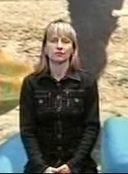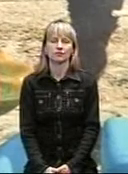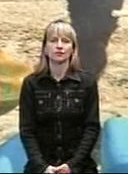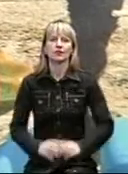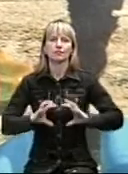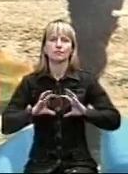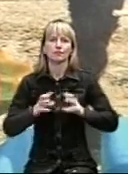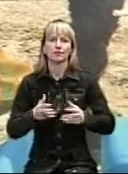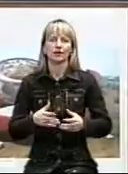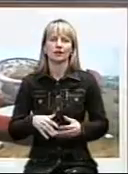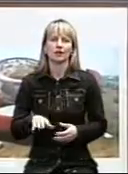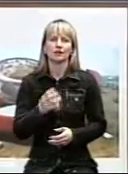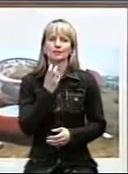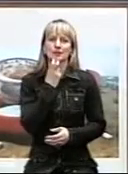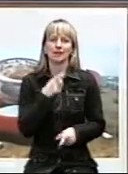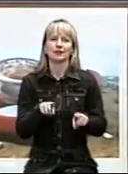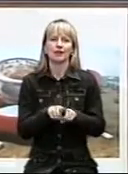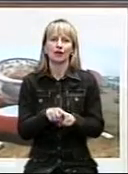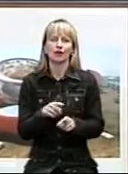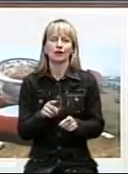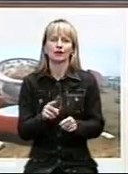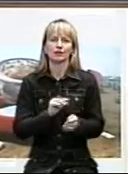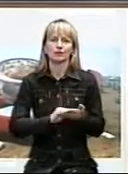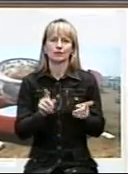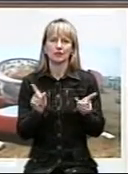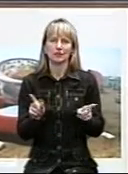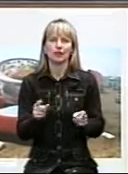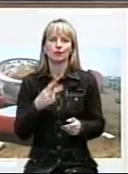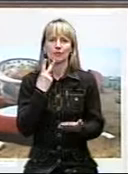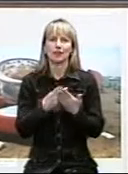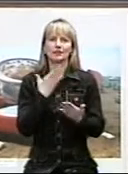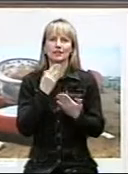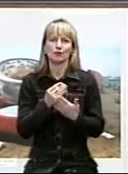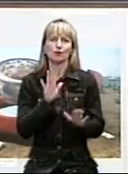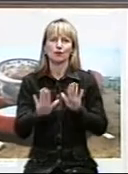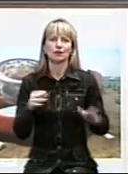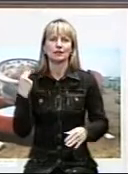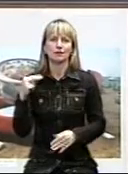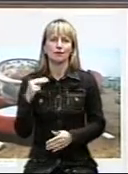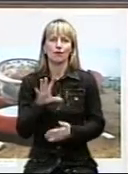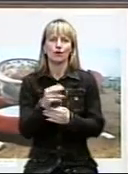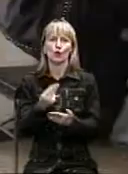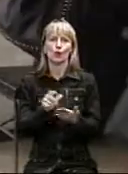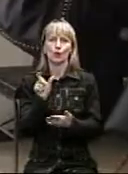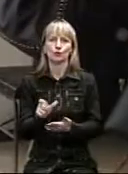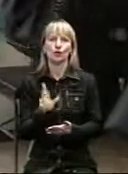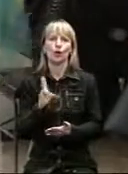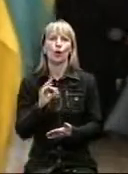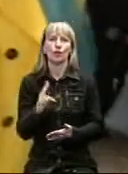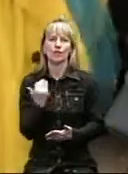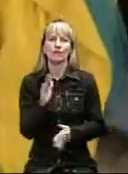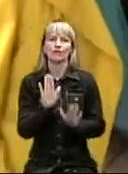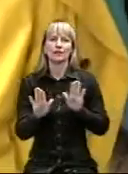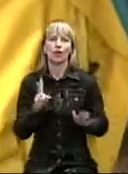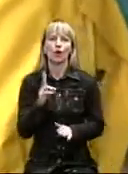«Світ уцілів, бо сміявся». Такою цитатою охарактеризував власну експозицію запорізький фотохудожник Євген Ком. Його